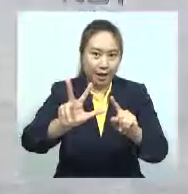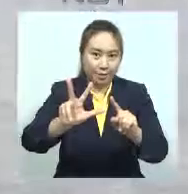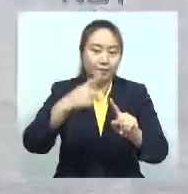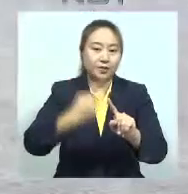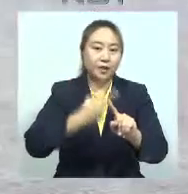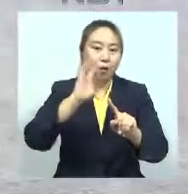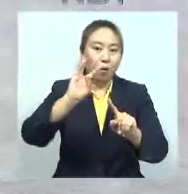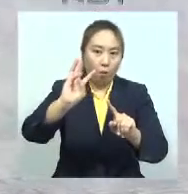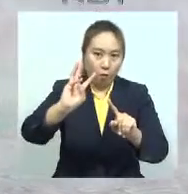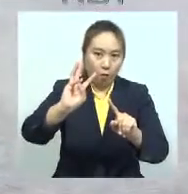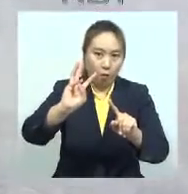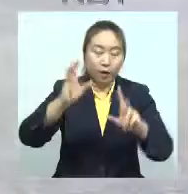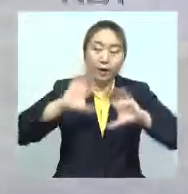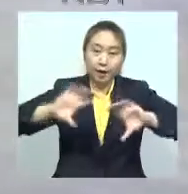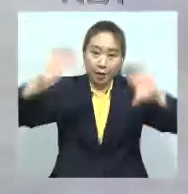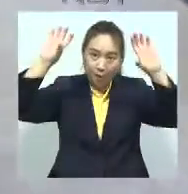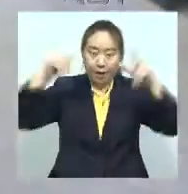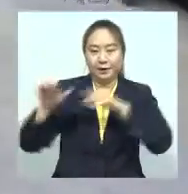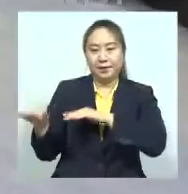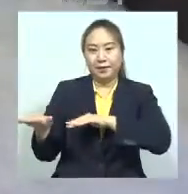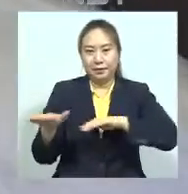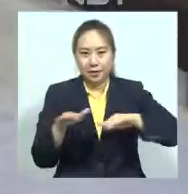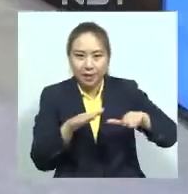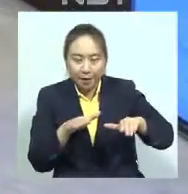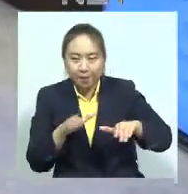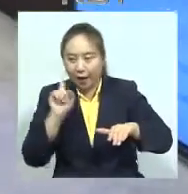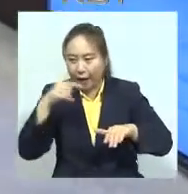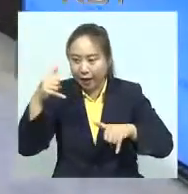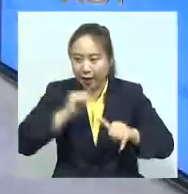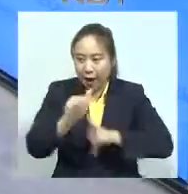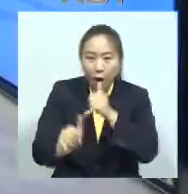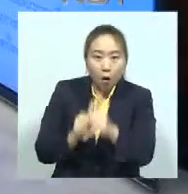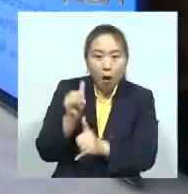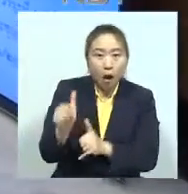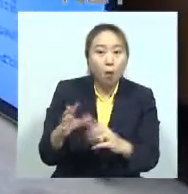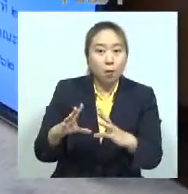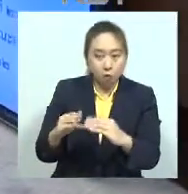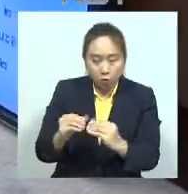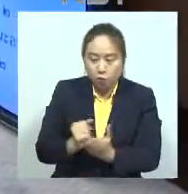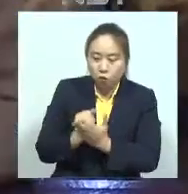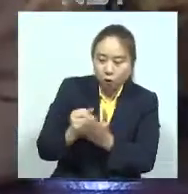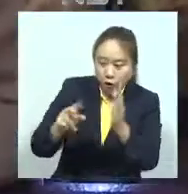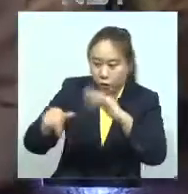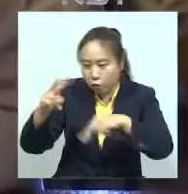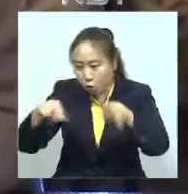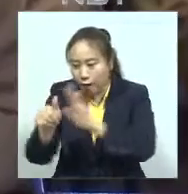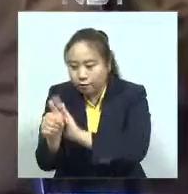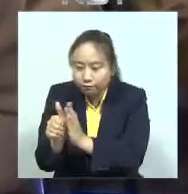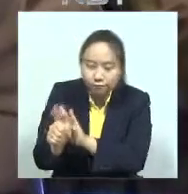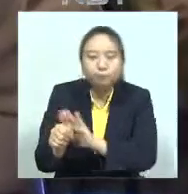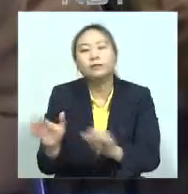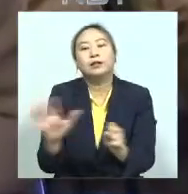มิถุนายนโดยรัฐบาลได้เตรียมการอำนวยความสะดวกแก่ผู้เข้าร่วมการประชุมอย่างเต็มที่ตลอดการประชุม